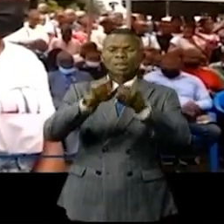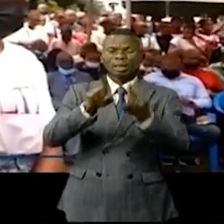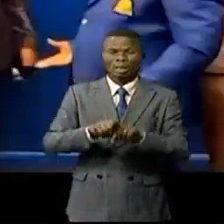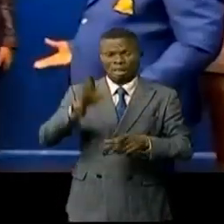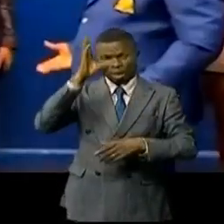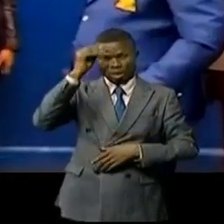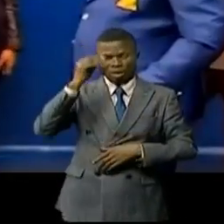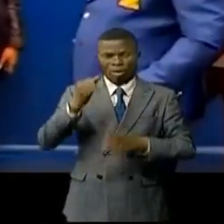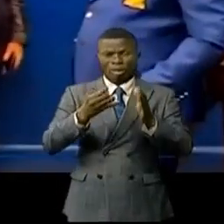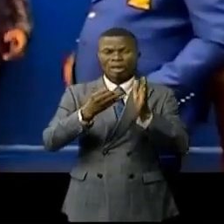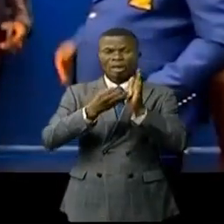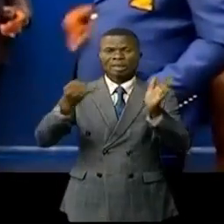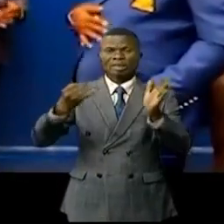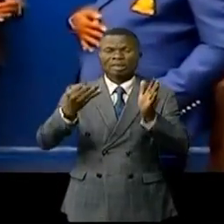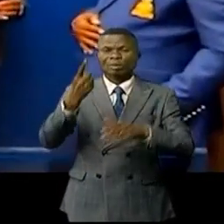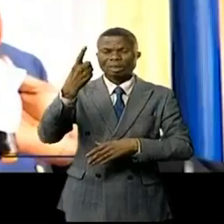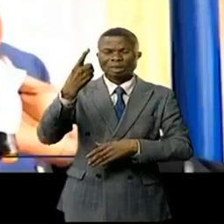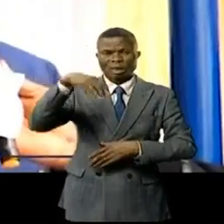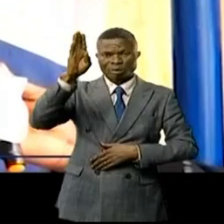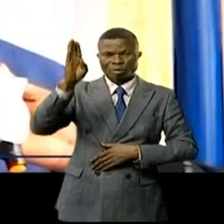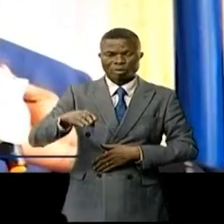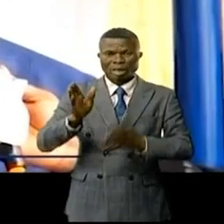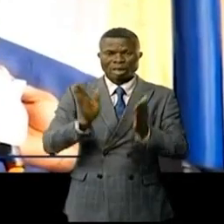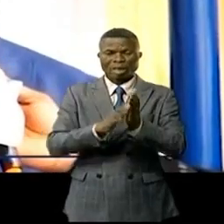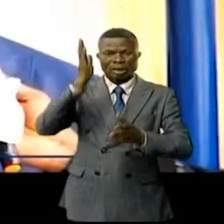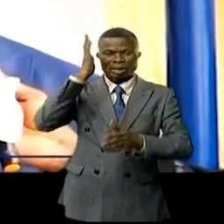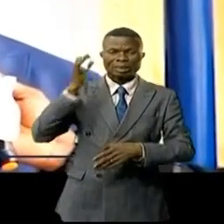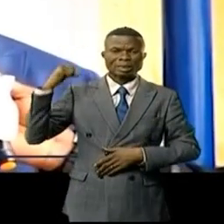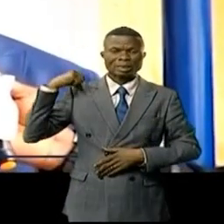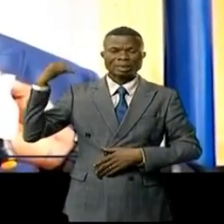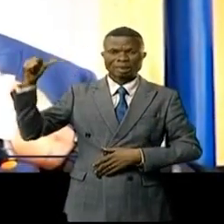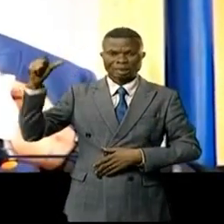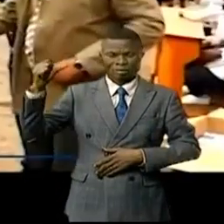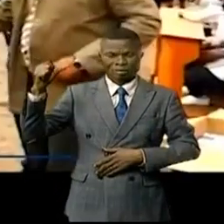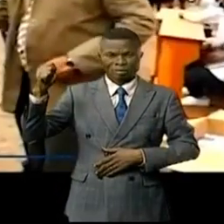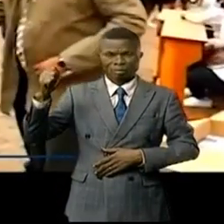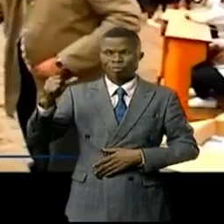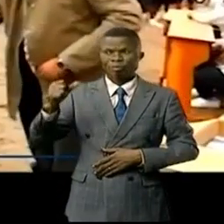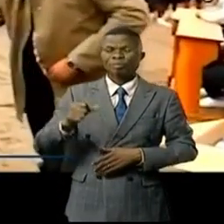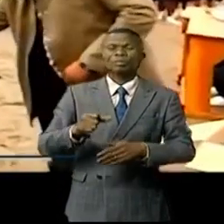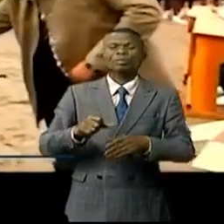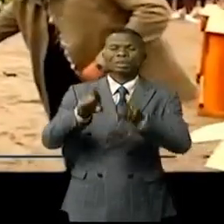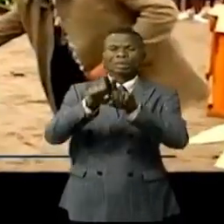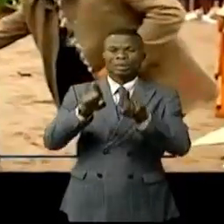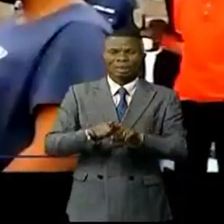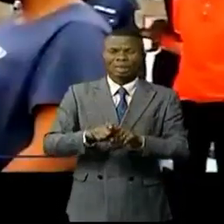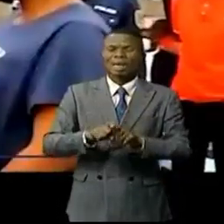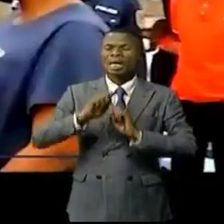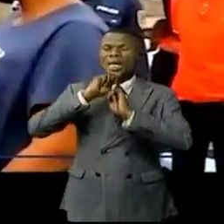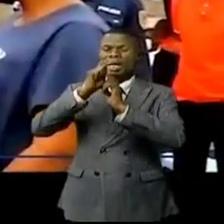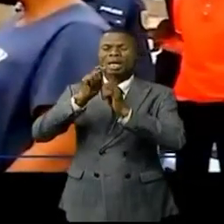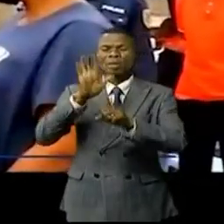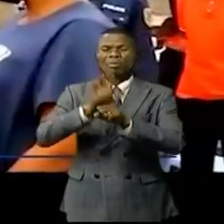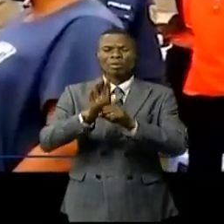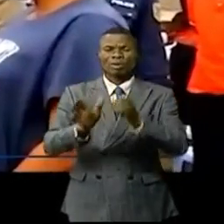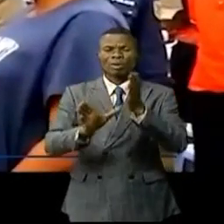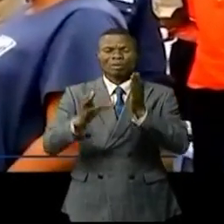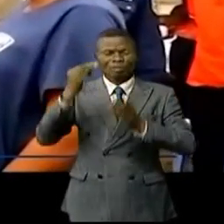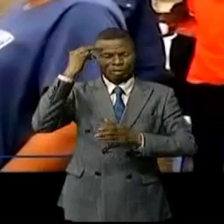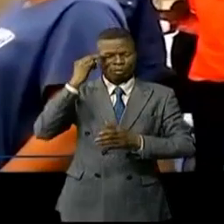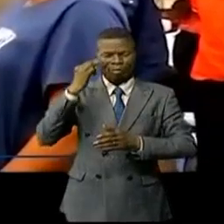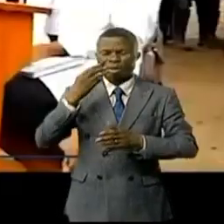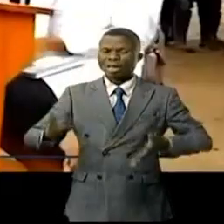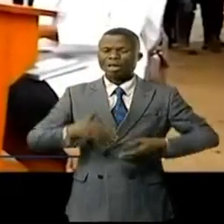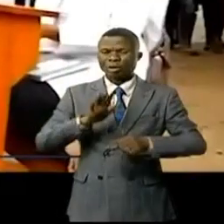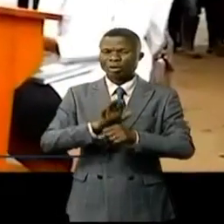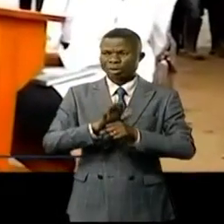Dondon, 71% de l'école Saint-André, se disent chanceux et bénis par cet acte du vice-ministre de Mines.